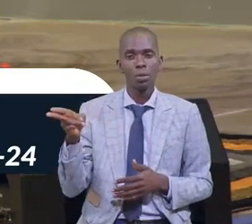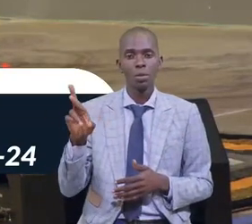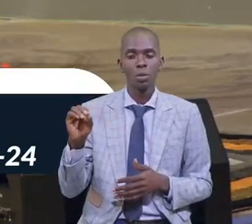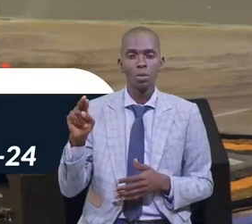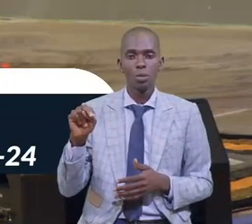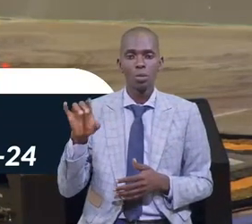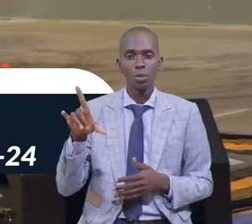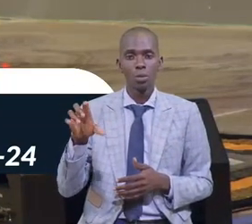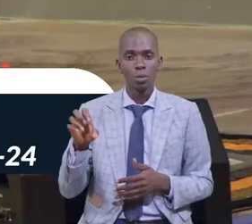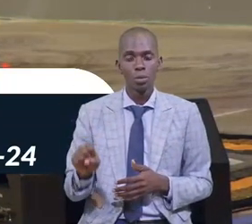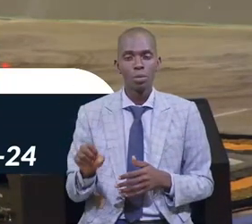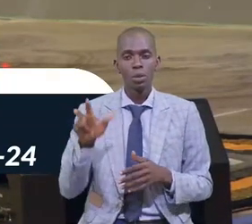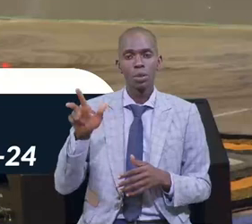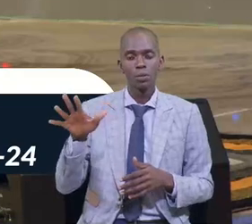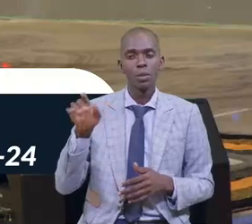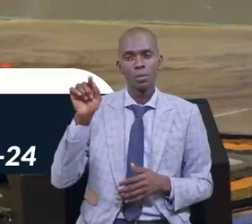Deuxième chronique 35,